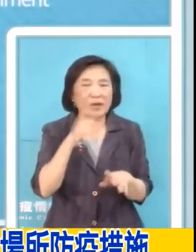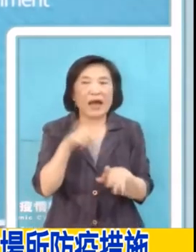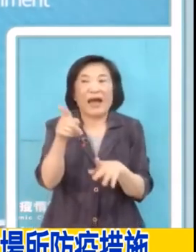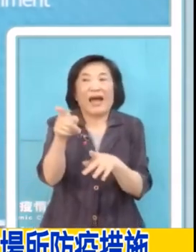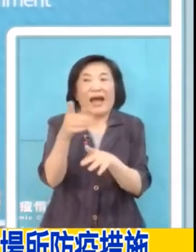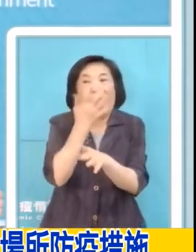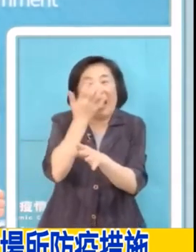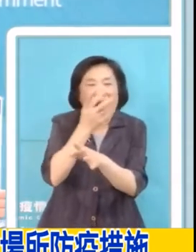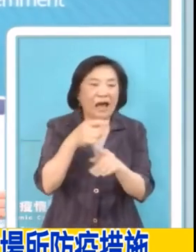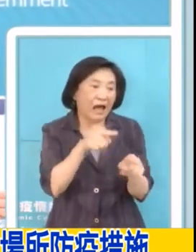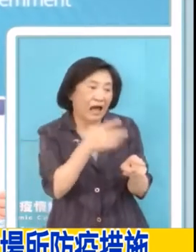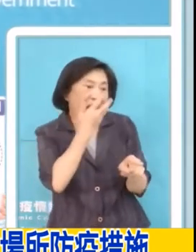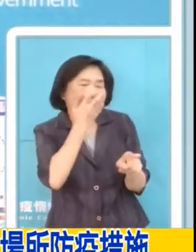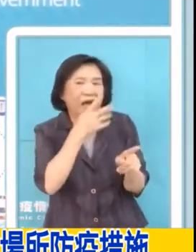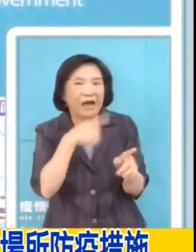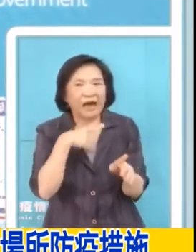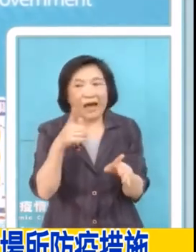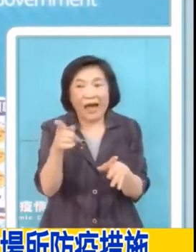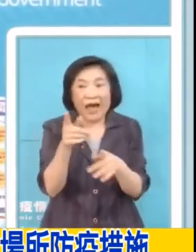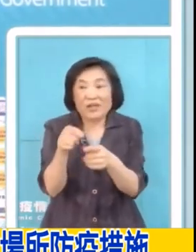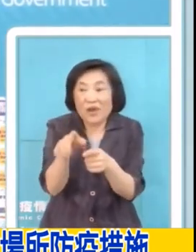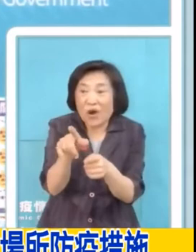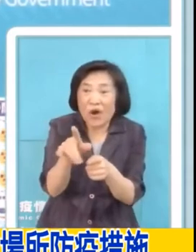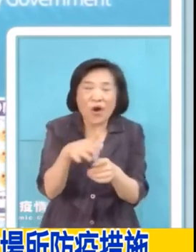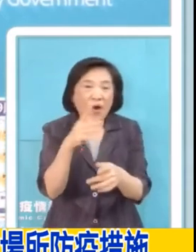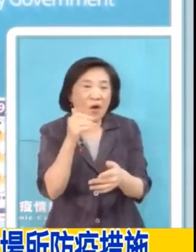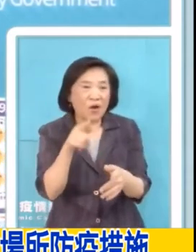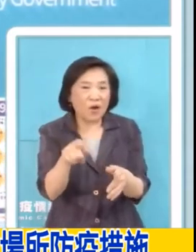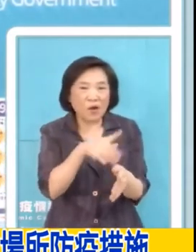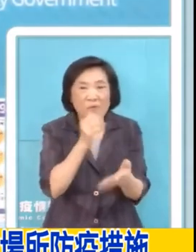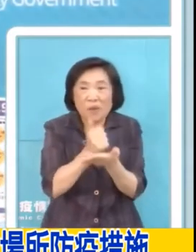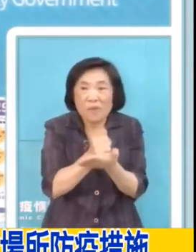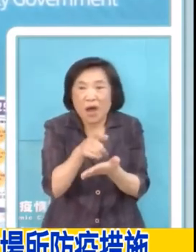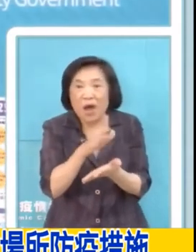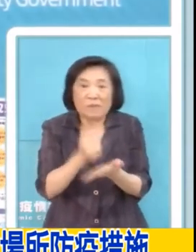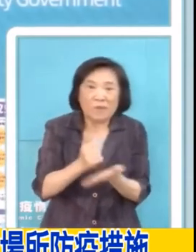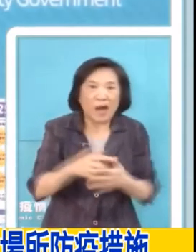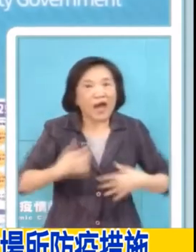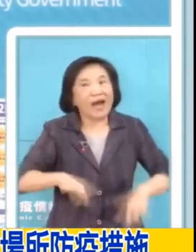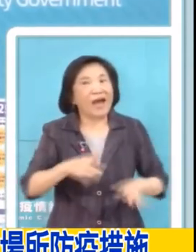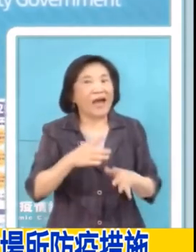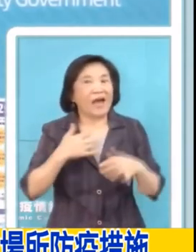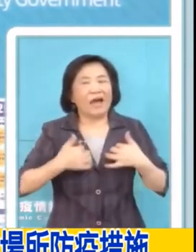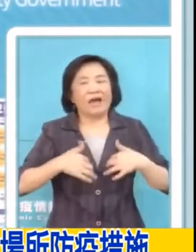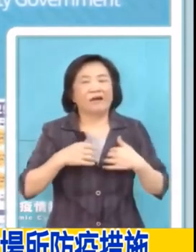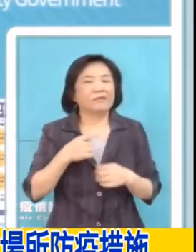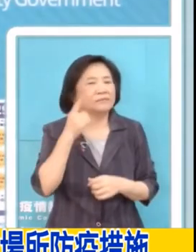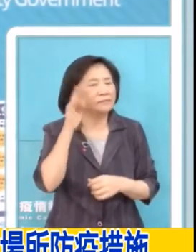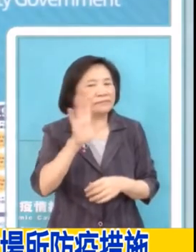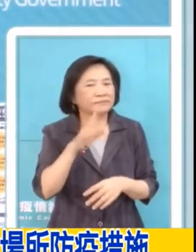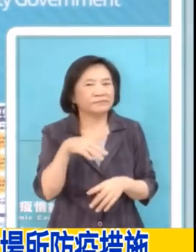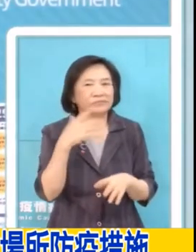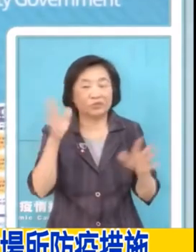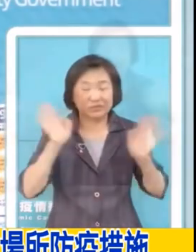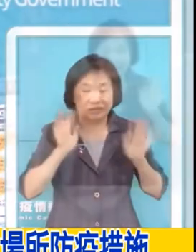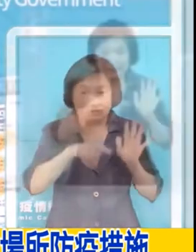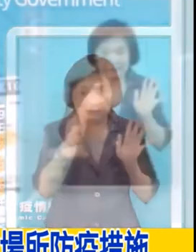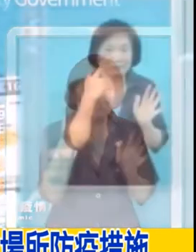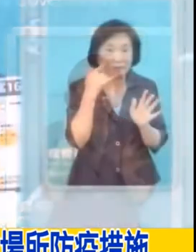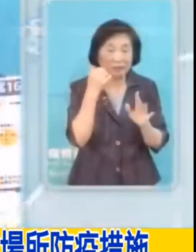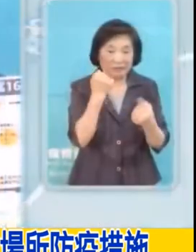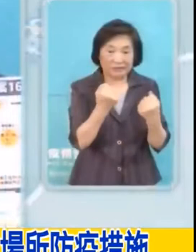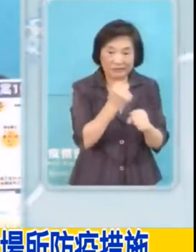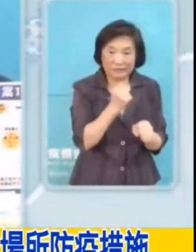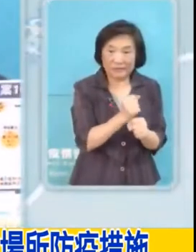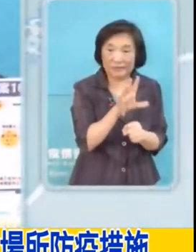为这大家都住在一起，所以这个家长有没有在台北上班，我现在正在查，有没有就差很多了，所以这